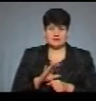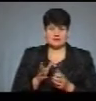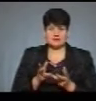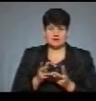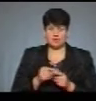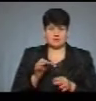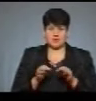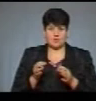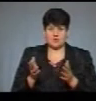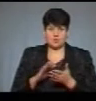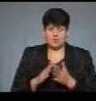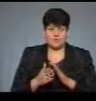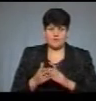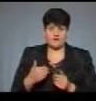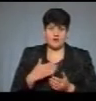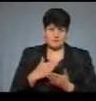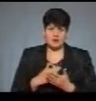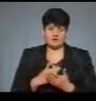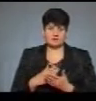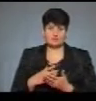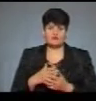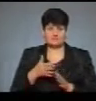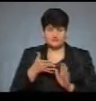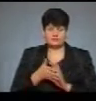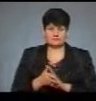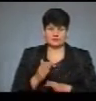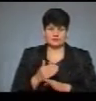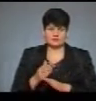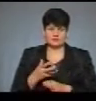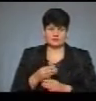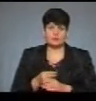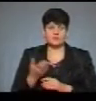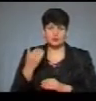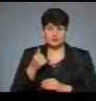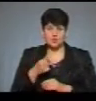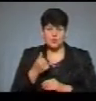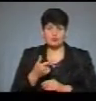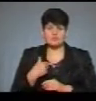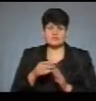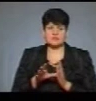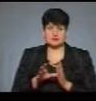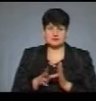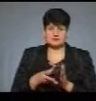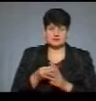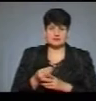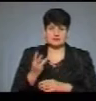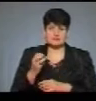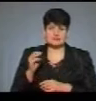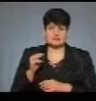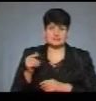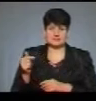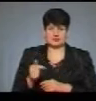рахунок природних умов, а маємо досить потужну видаткову частину. Нагадаю, минулого року ми за електроенергію заплатили більше 300 тисяч